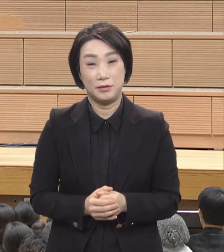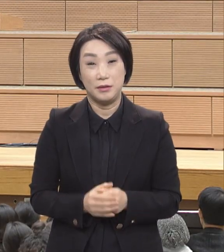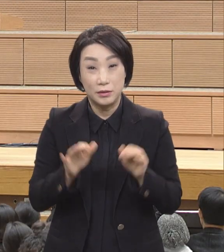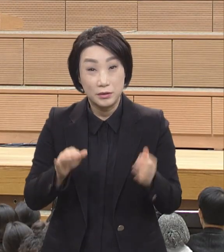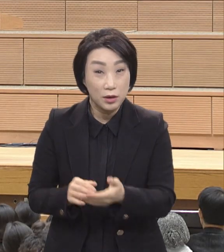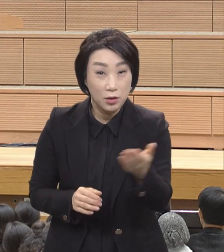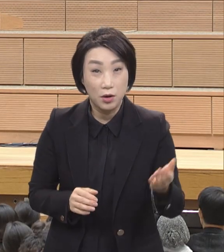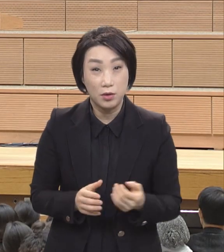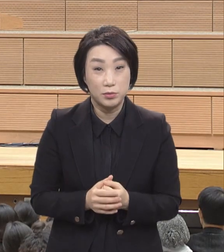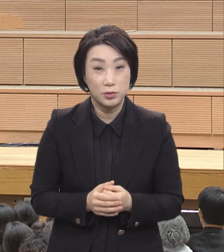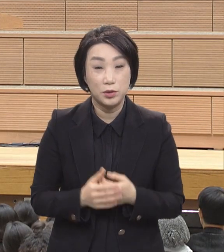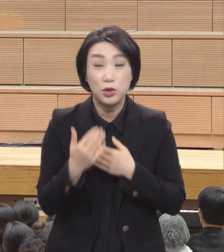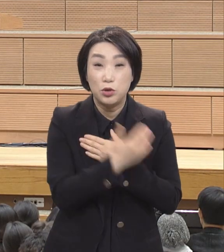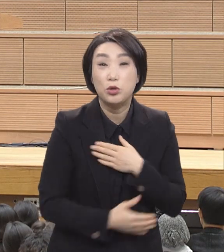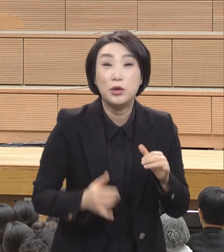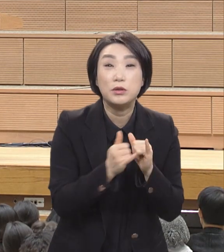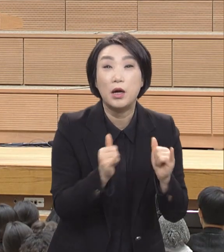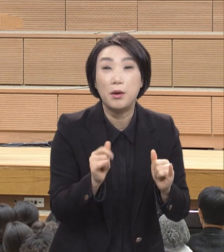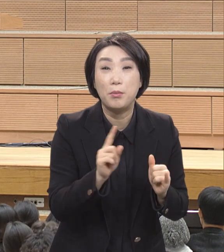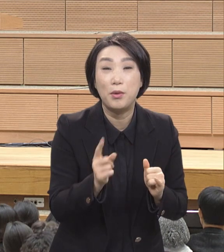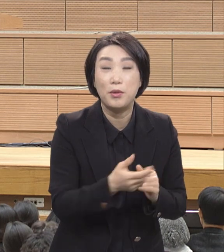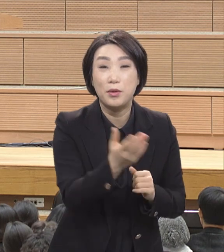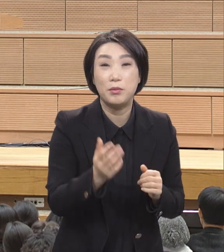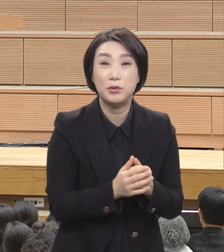근데 육의 사람 보고